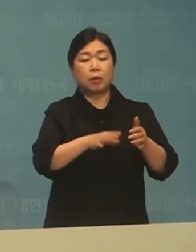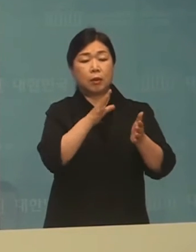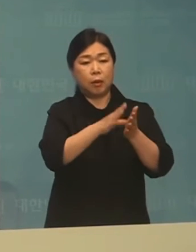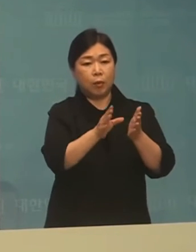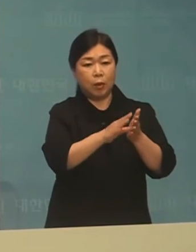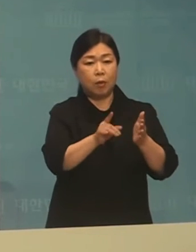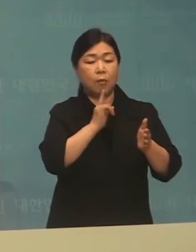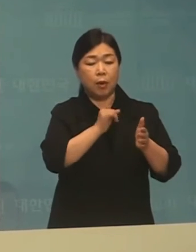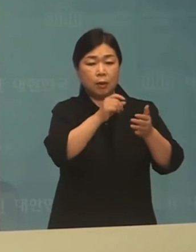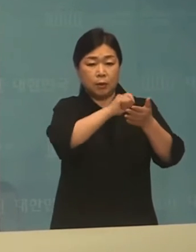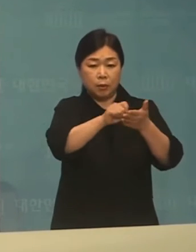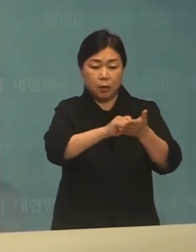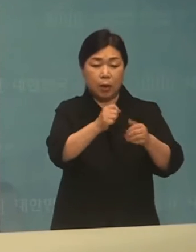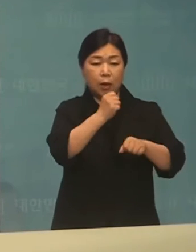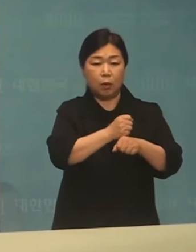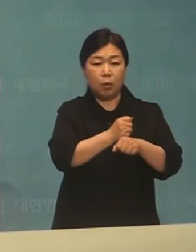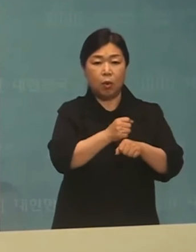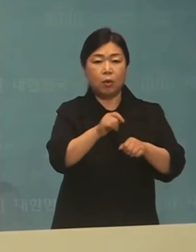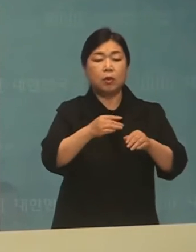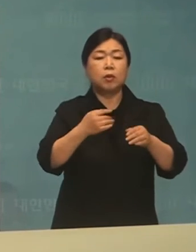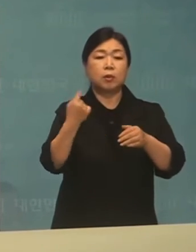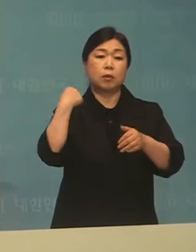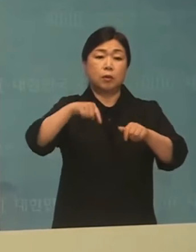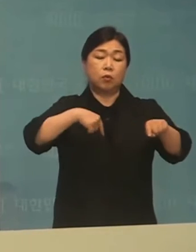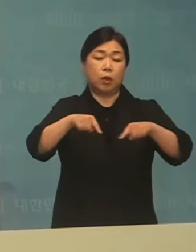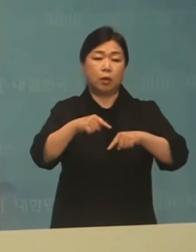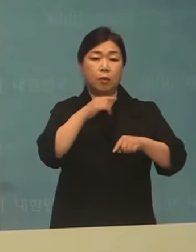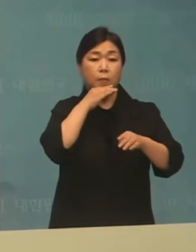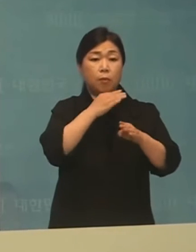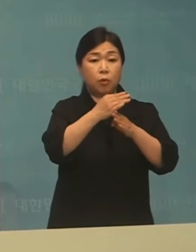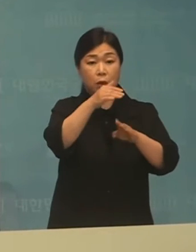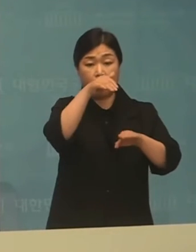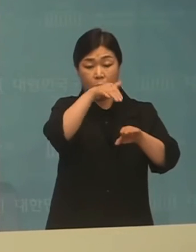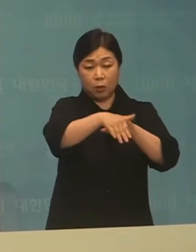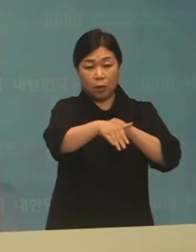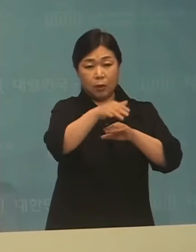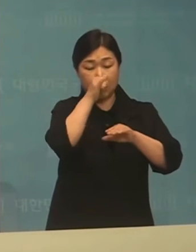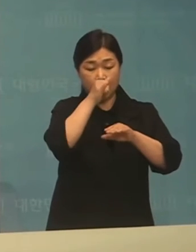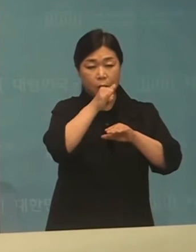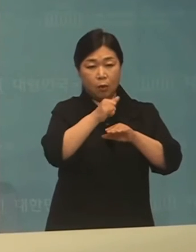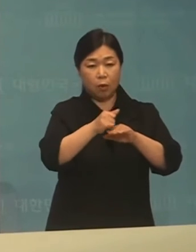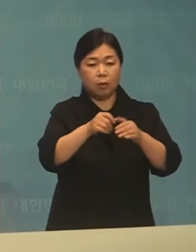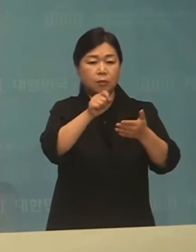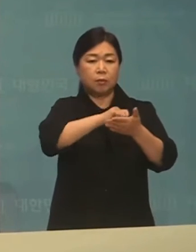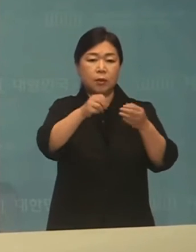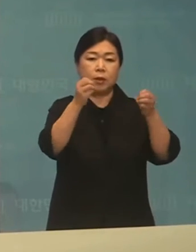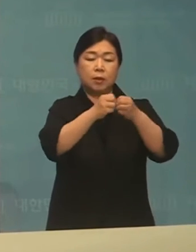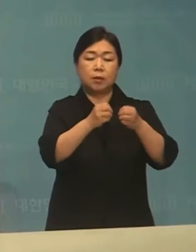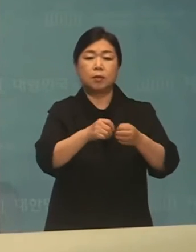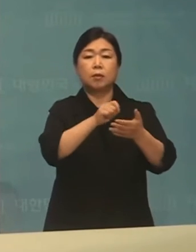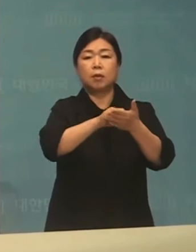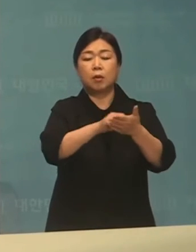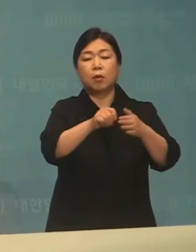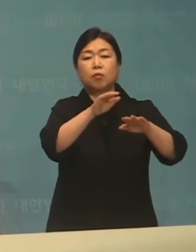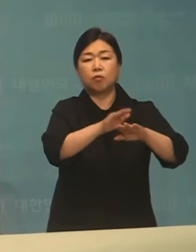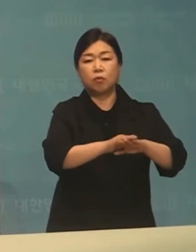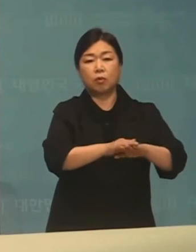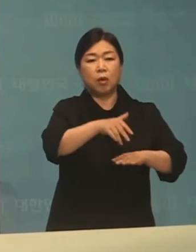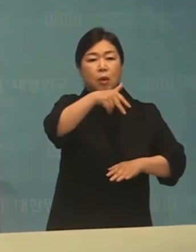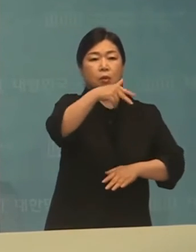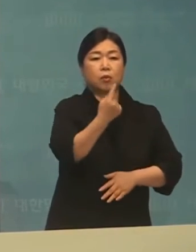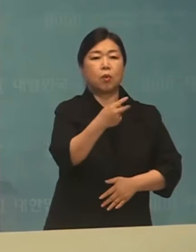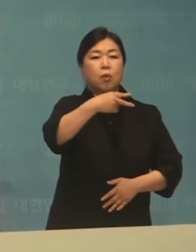조선일보. 이 조선일보, 이것이 한국 국민이 가장